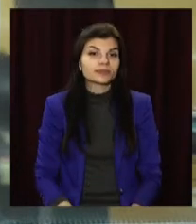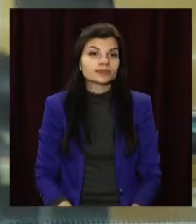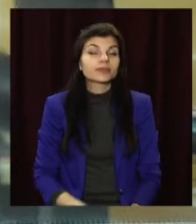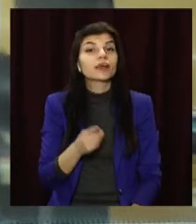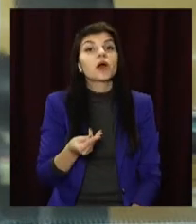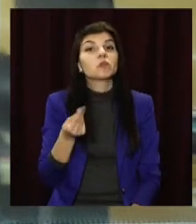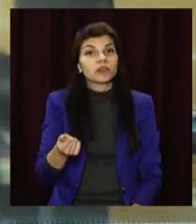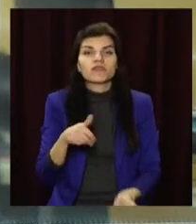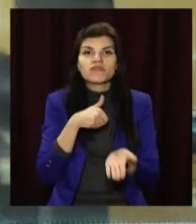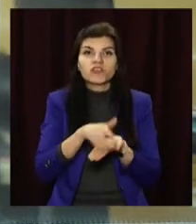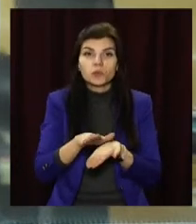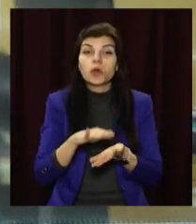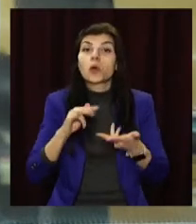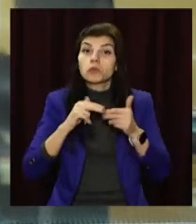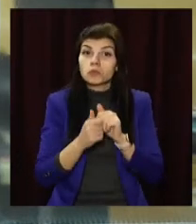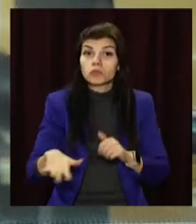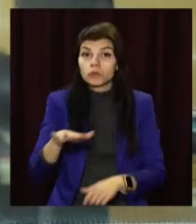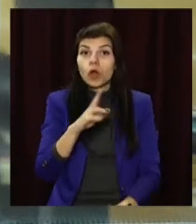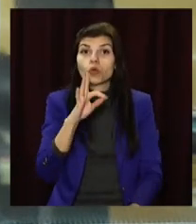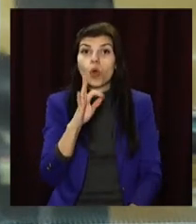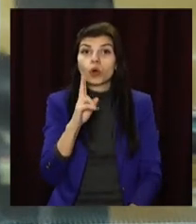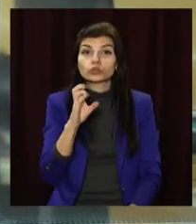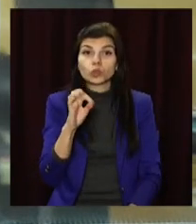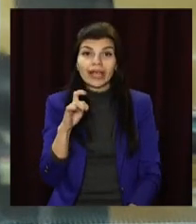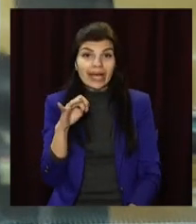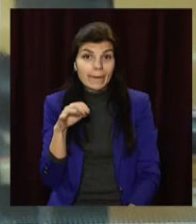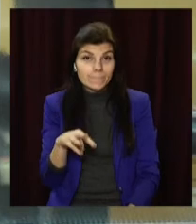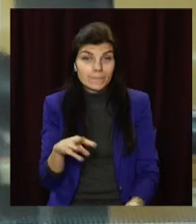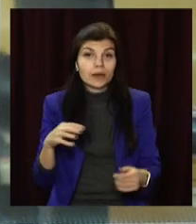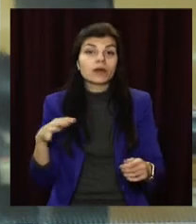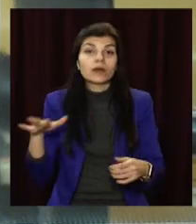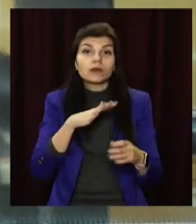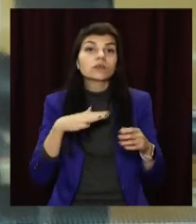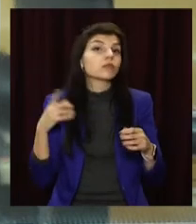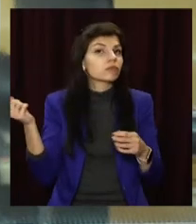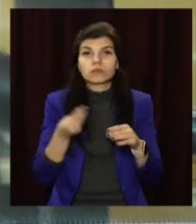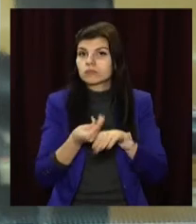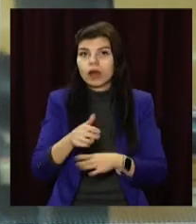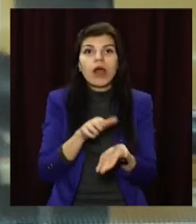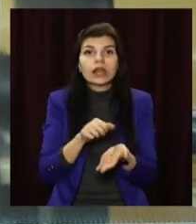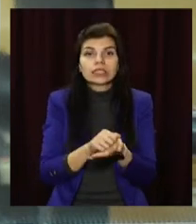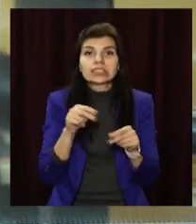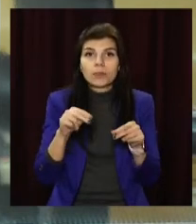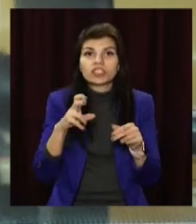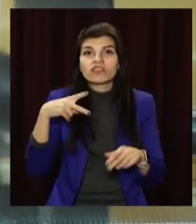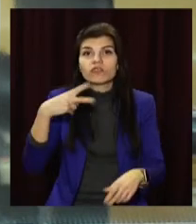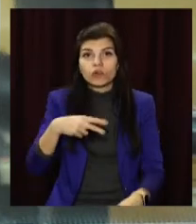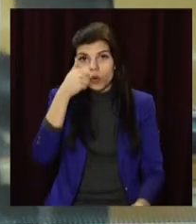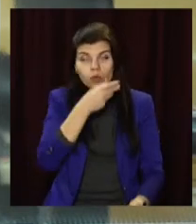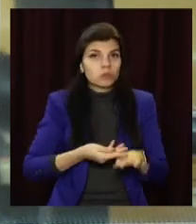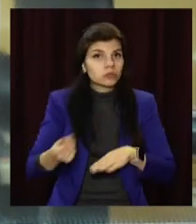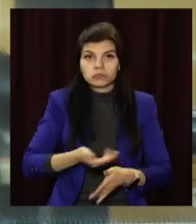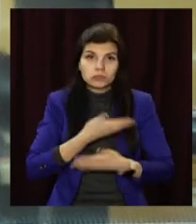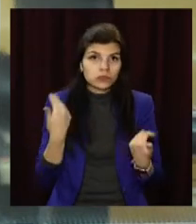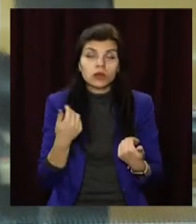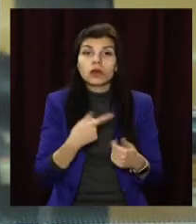Платити відмовляються. У Кам'янському «Коксохім», «Південкокс» та «Металургійний комбінат» не платять за оренду землі з 2020 року.